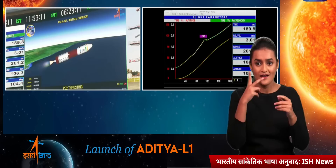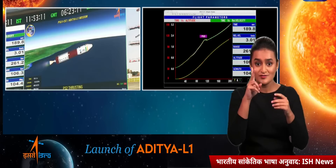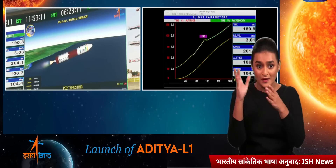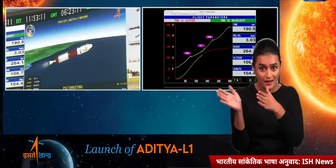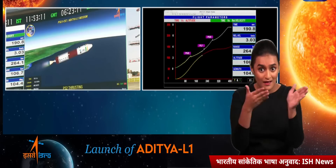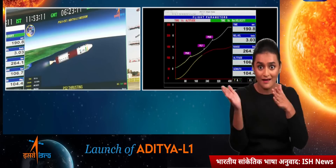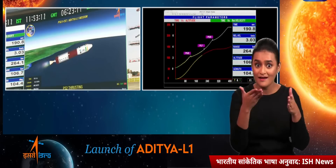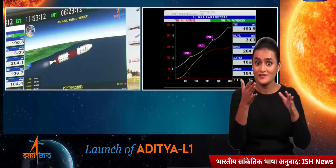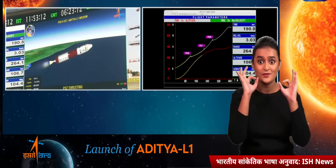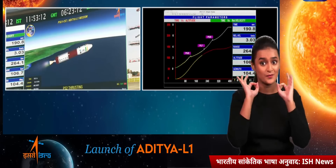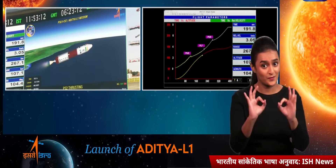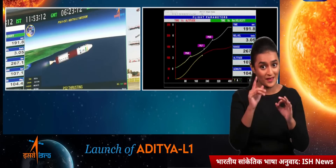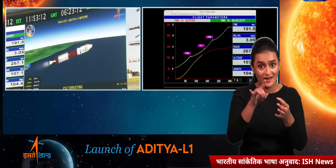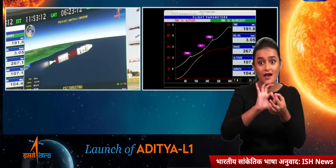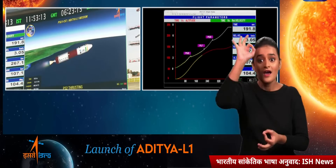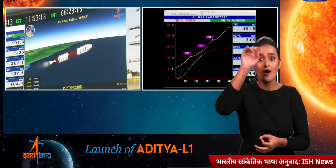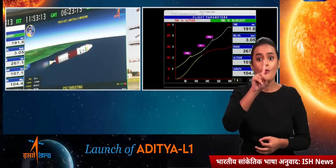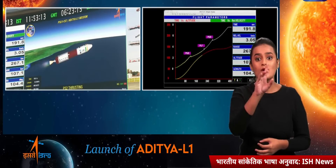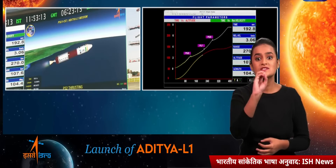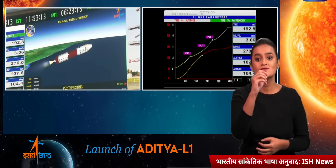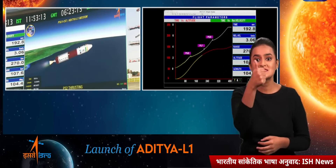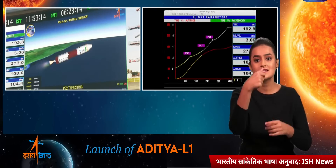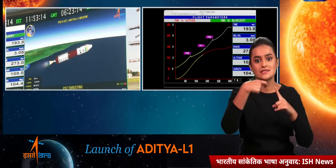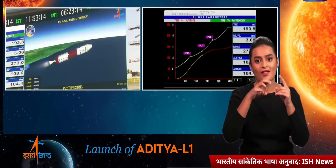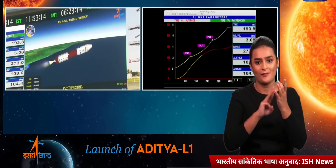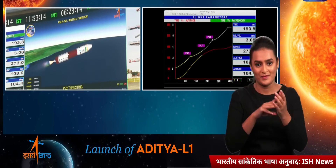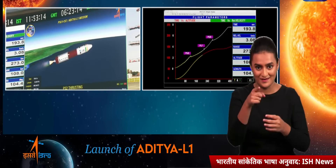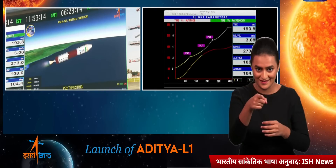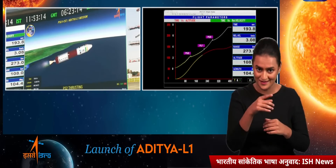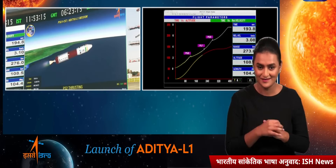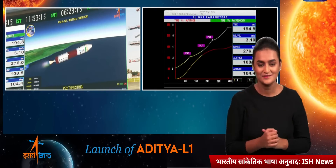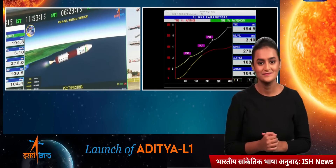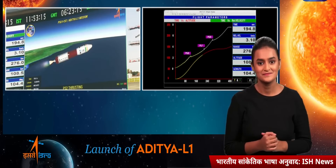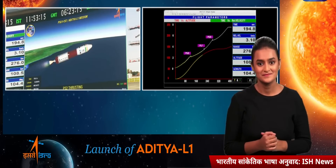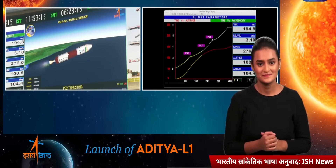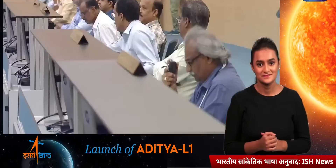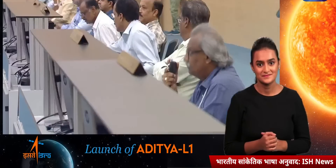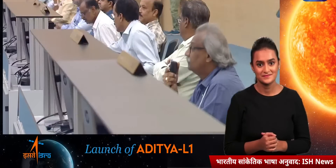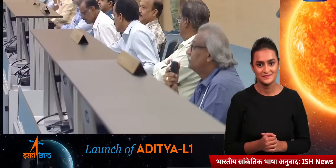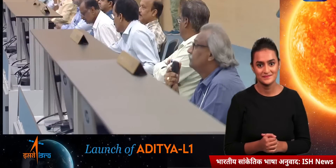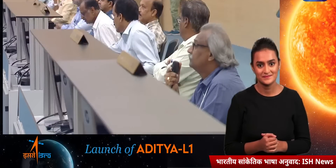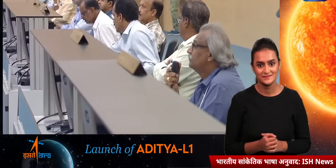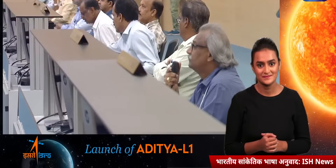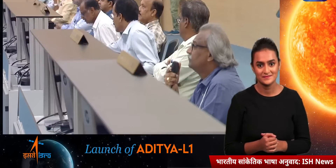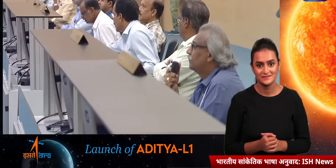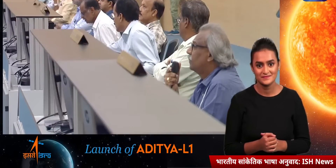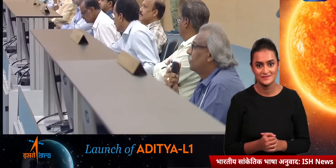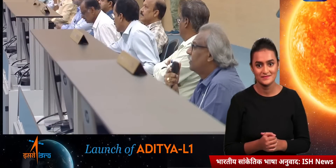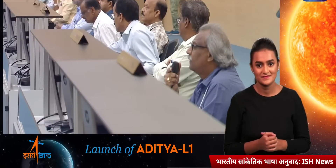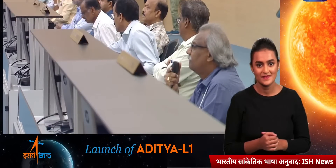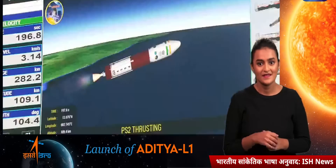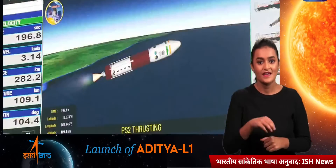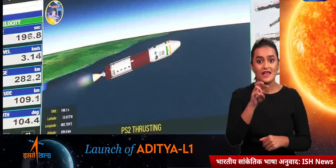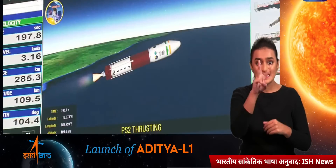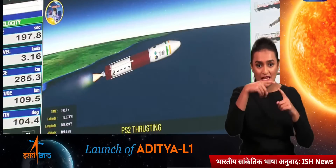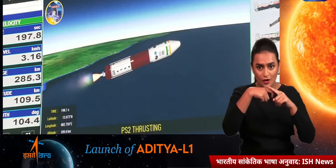ऊंचाई 106 किलोमीटर तथा सापेक्ष गति 3 किलोमीटर प्रति सेकंड।